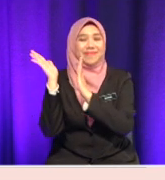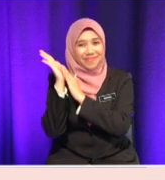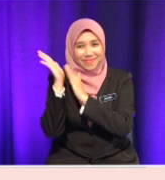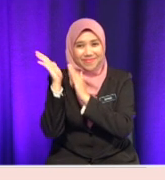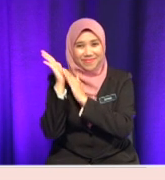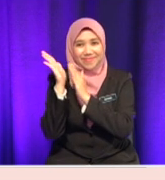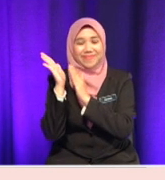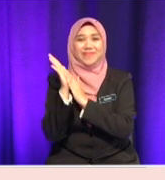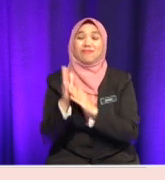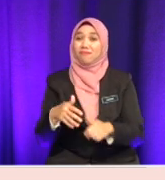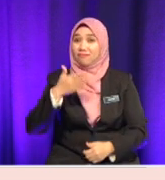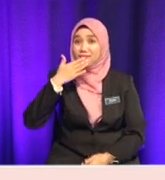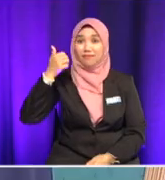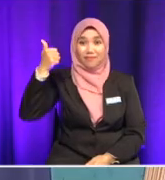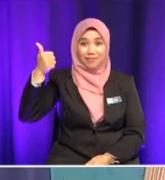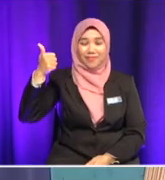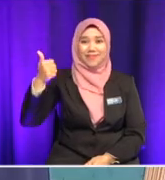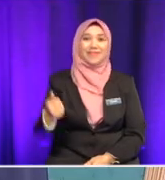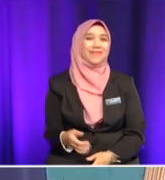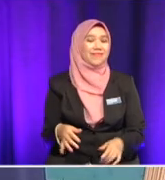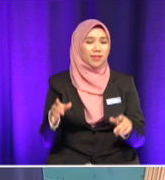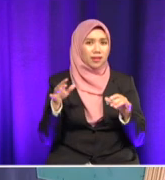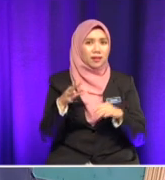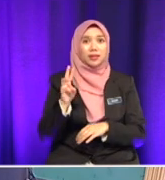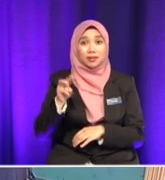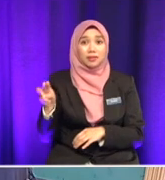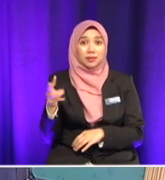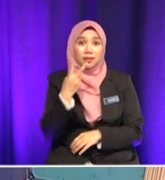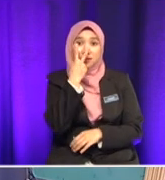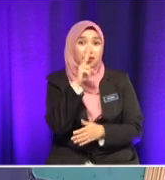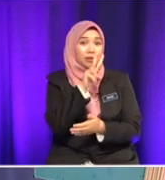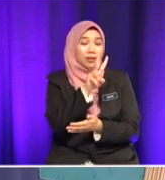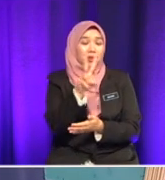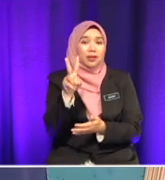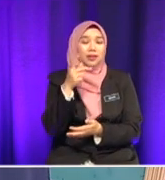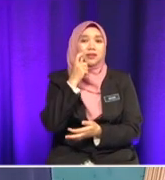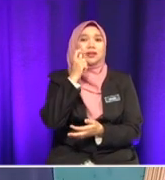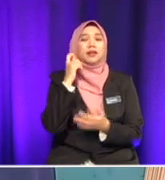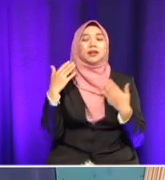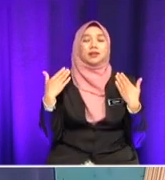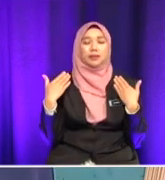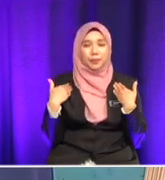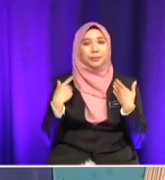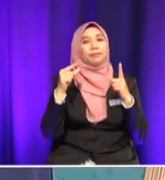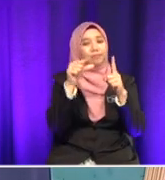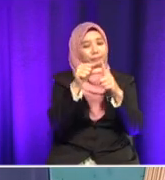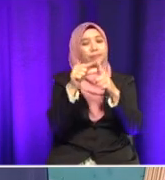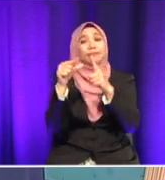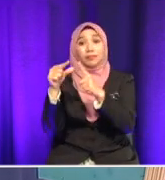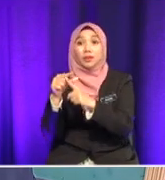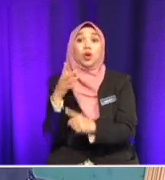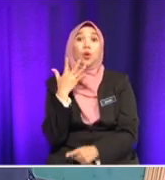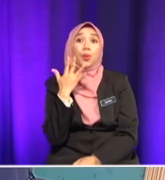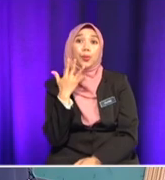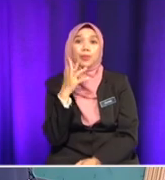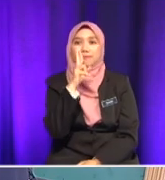bagus baiklah murid-murid jika murid-murid perhatikan dalam petikan tadi ada perkataan yang diwarnai